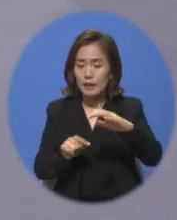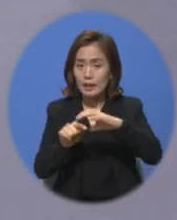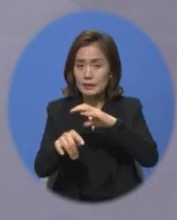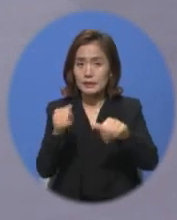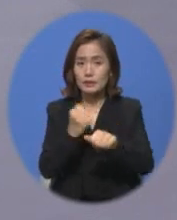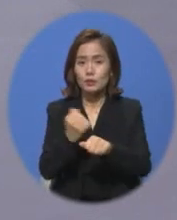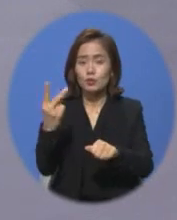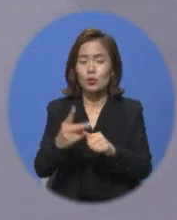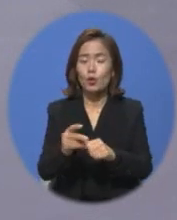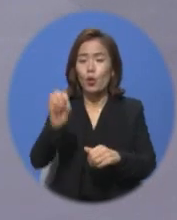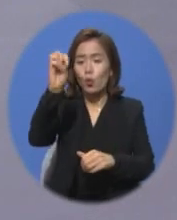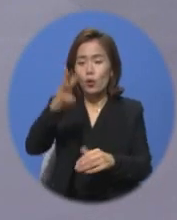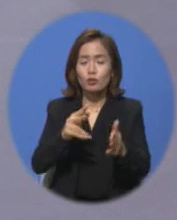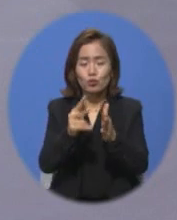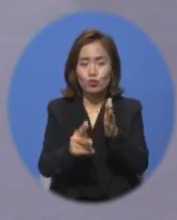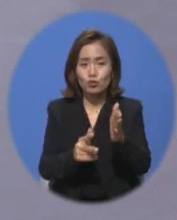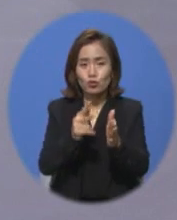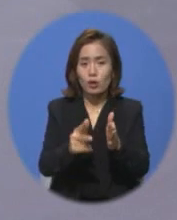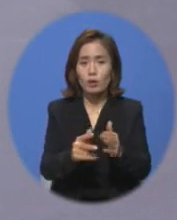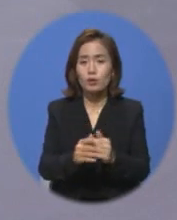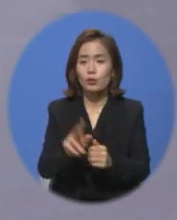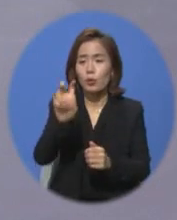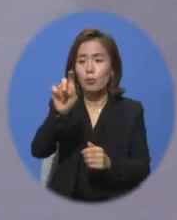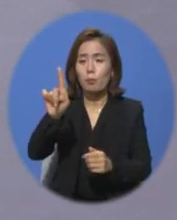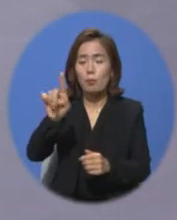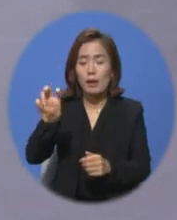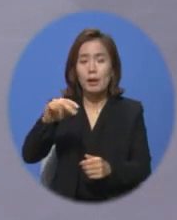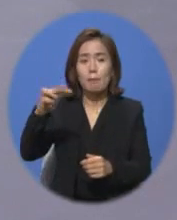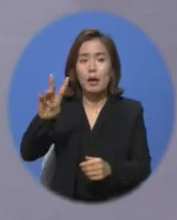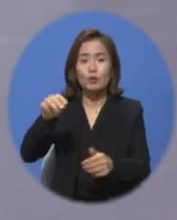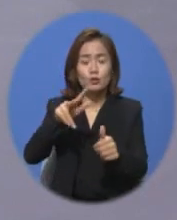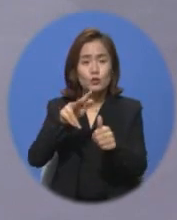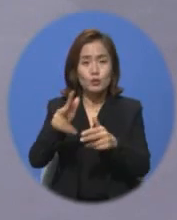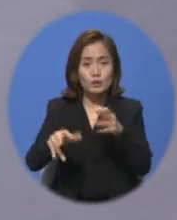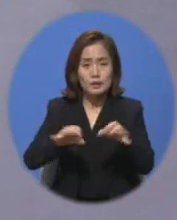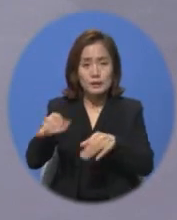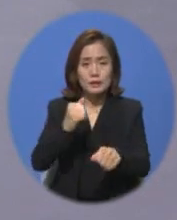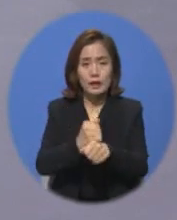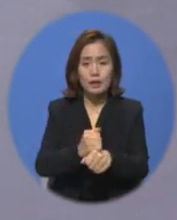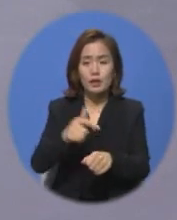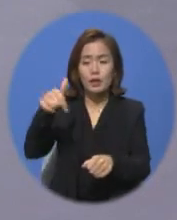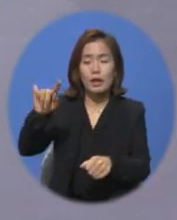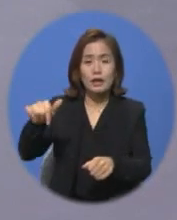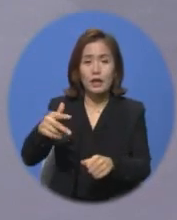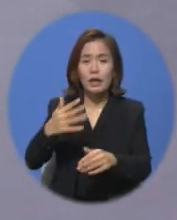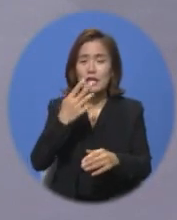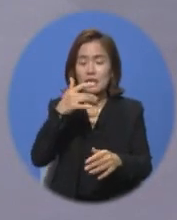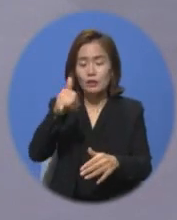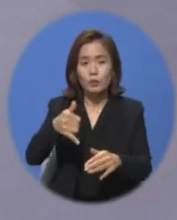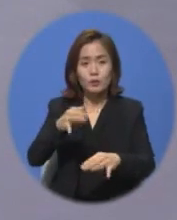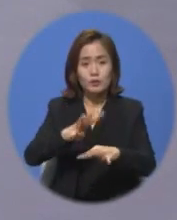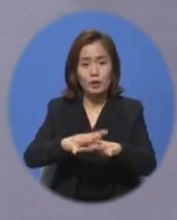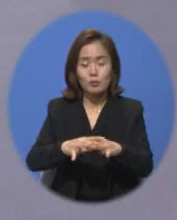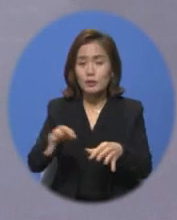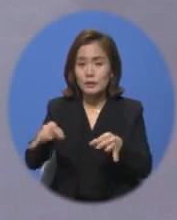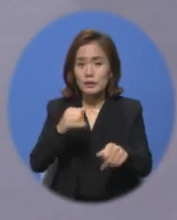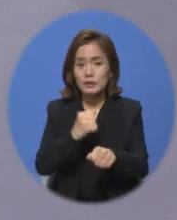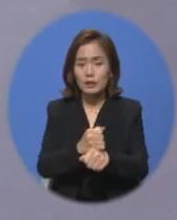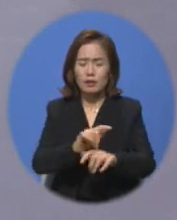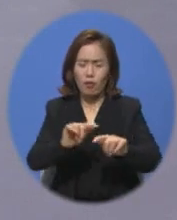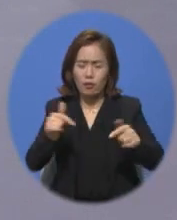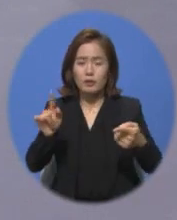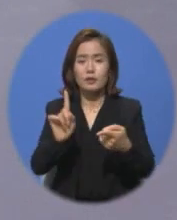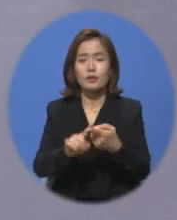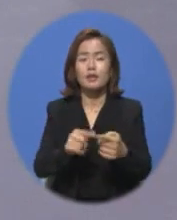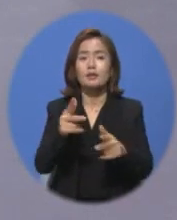동광주IC고가도로,일신 방직공장부지,광주역, 말바우시장,각화농산물 시장